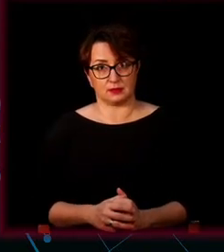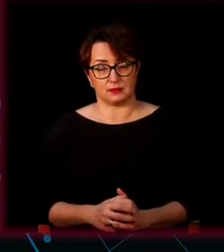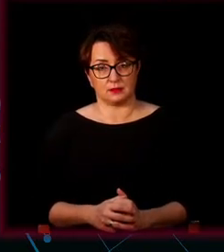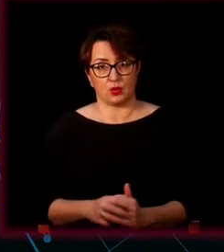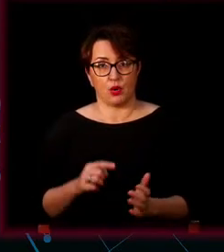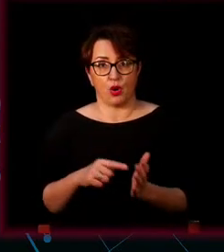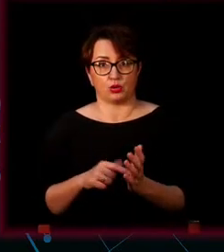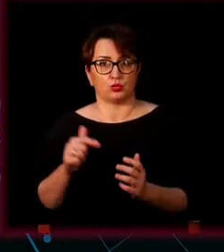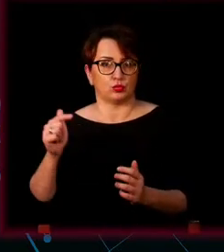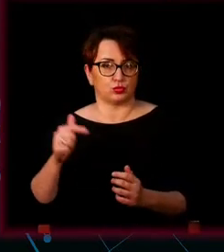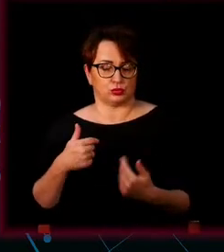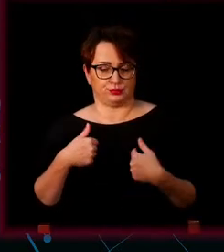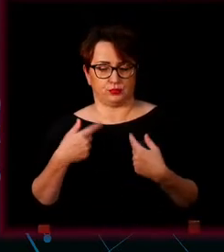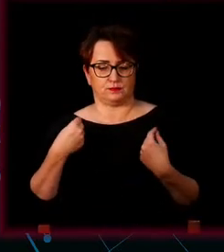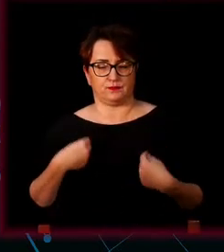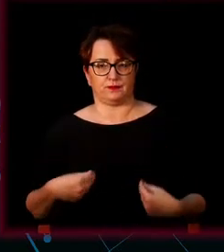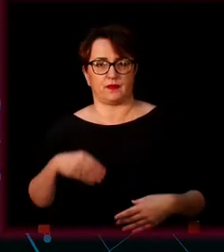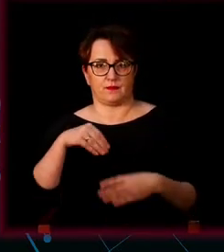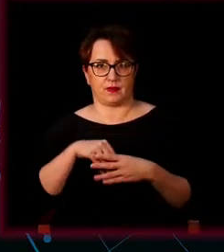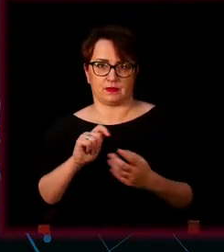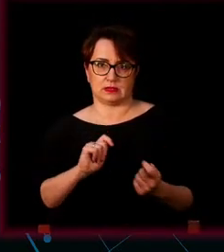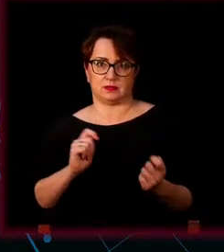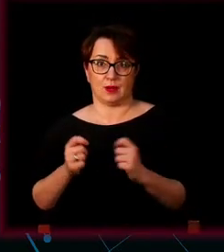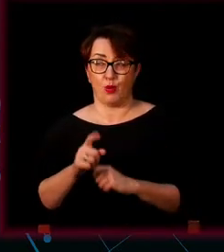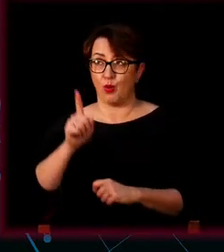on musi się zmienić, tak? To nie oni